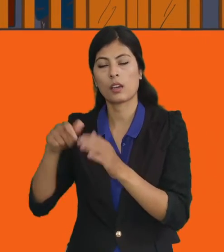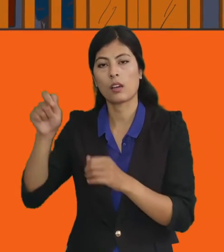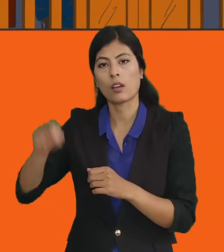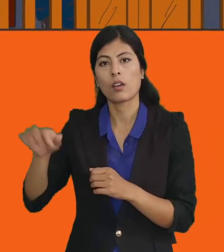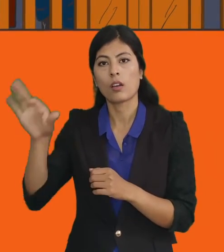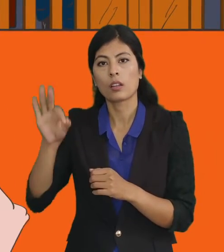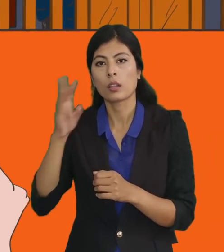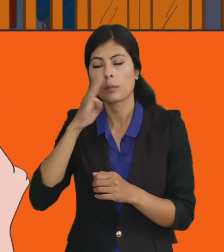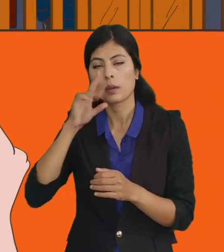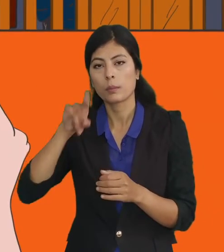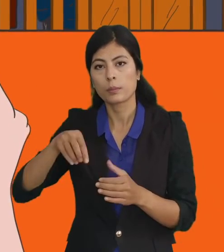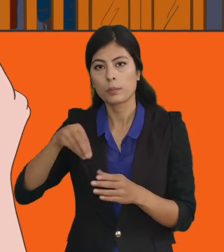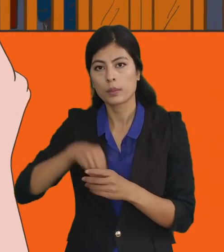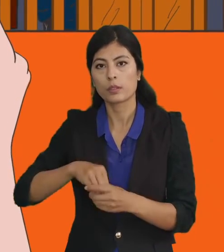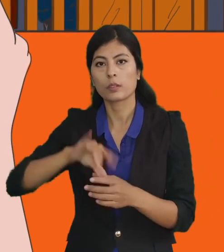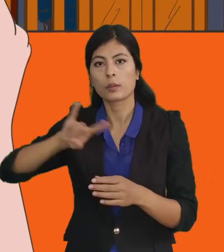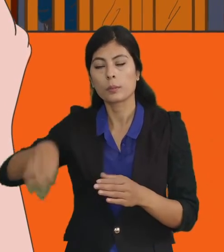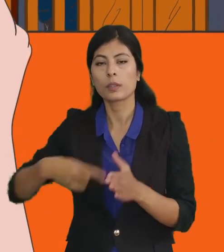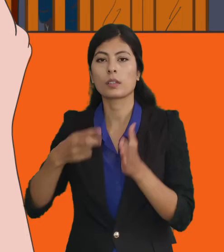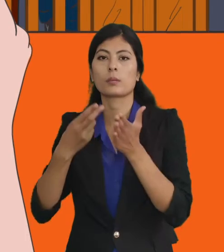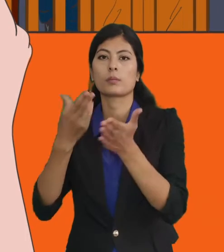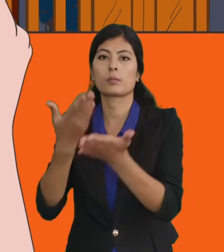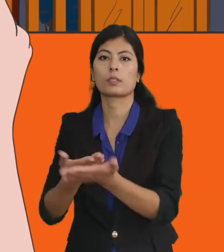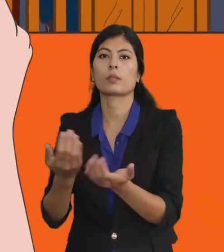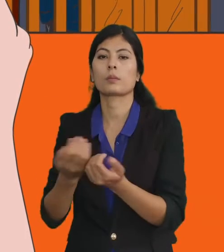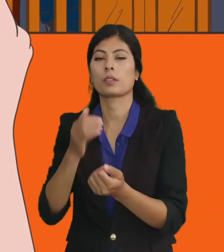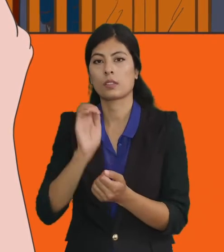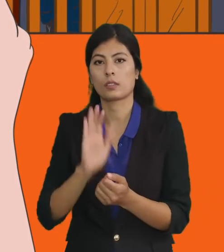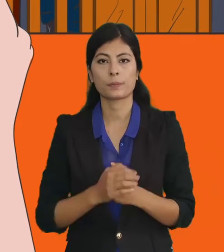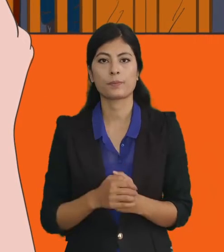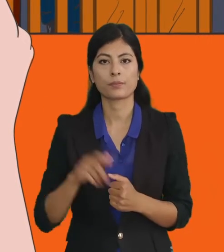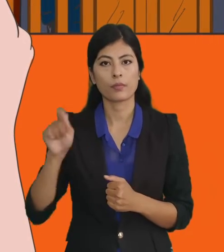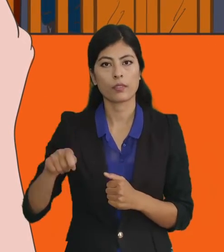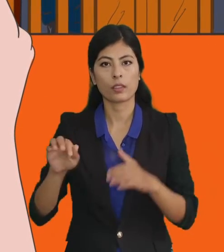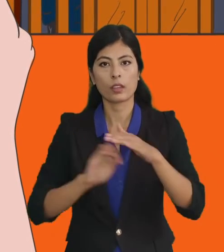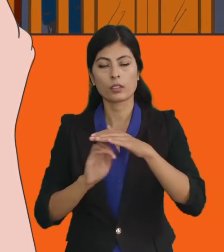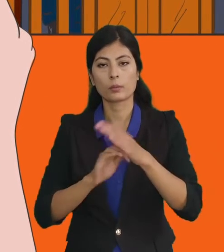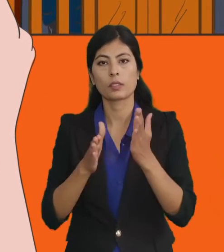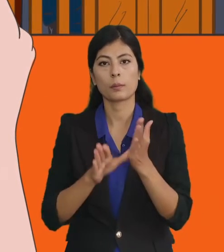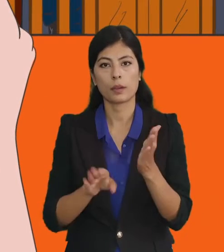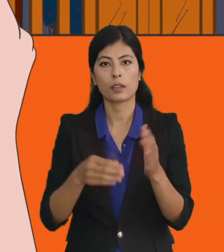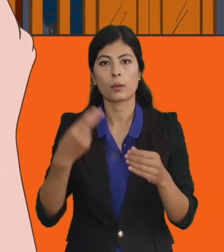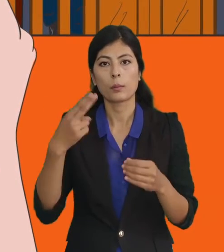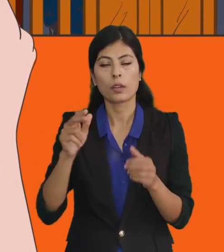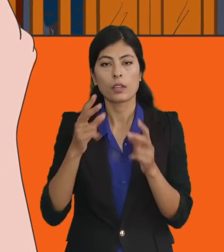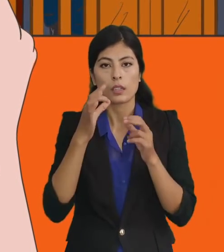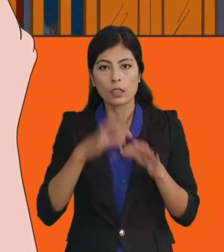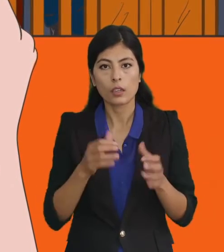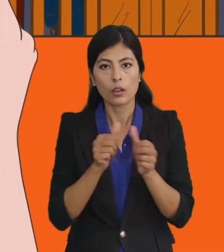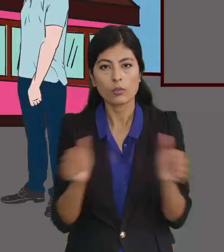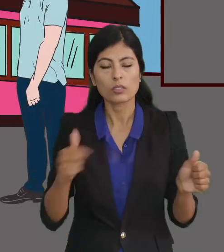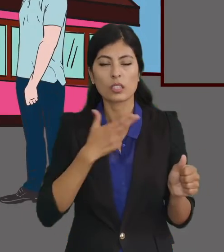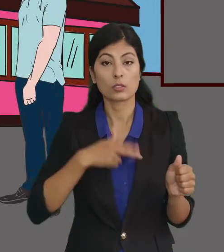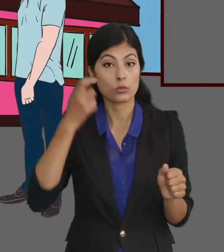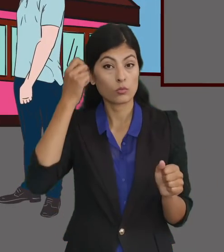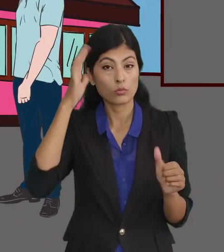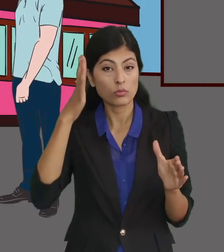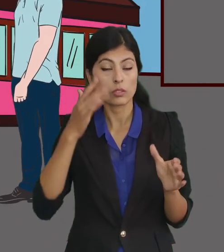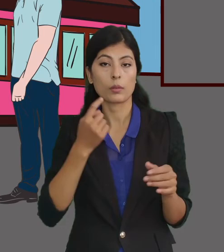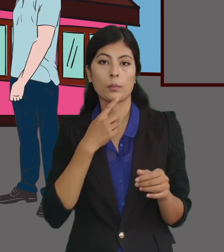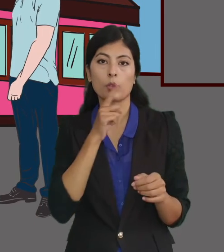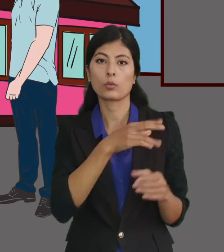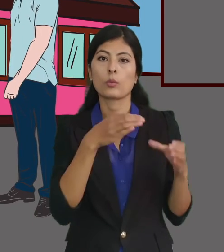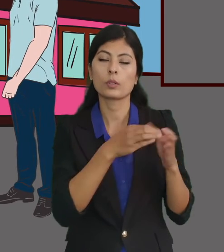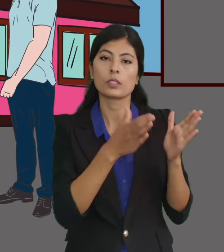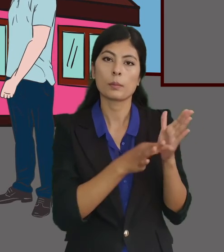संबंधित पक्ष के ओई निर्णय के प्रमाणित प्रतिलिपि उपलब्ध करावे के पड़ैया। न्यायिक समिति से भेल निर्णय पर चित न बुझला पर